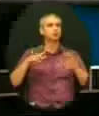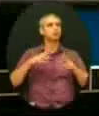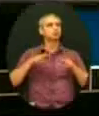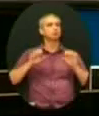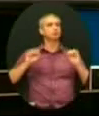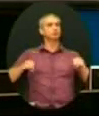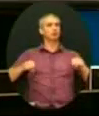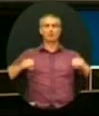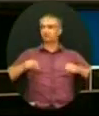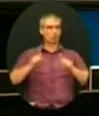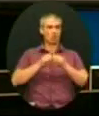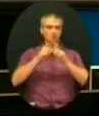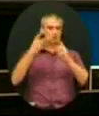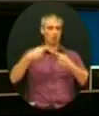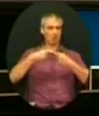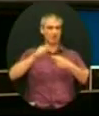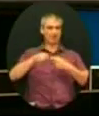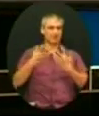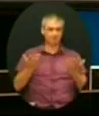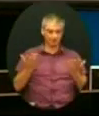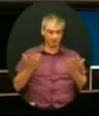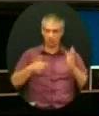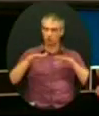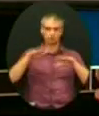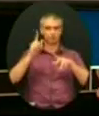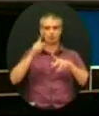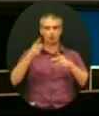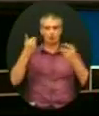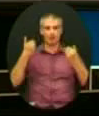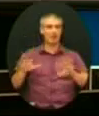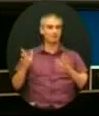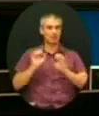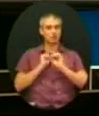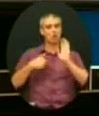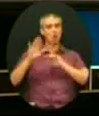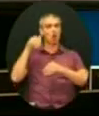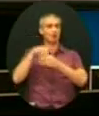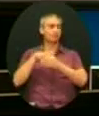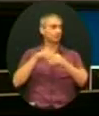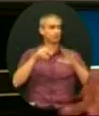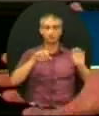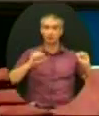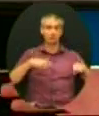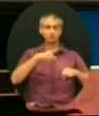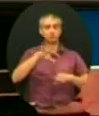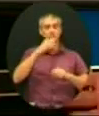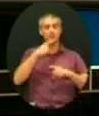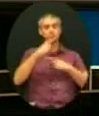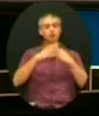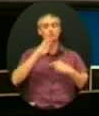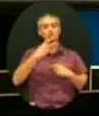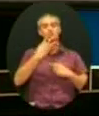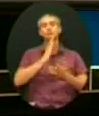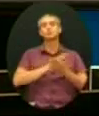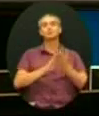כמו דמוקרטיות פרלמנטריות שראש ממשלה יכול לאבד את הרוב שלו. במשטר נשיאותי נבחרת ל-X שנים נבחרת,